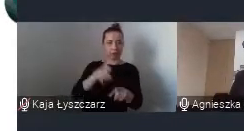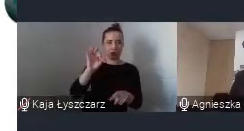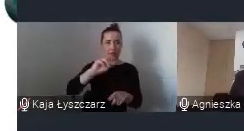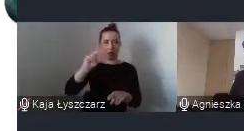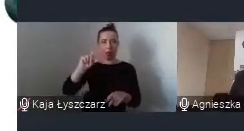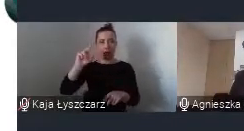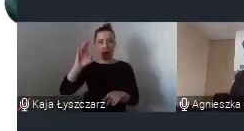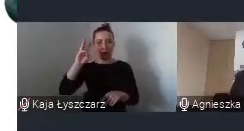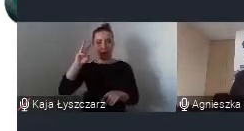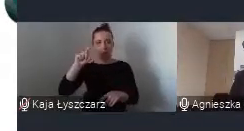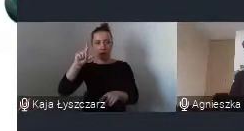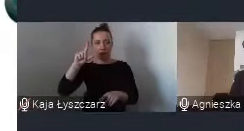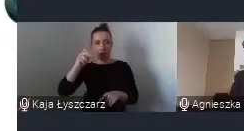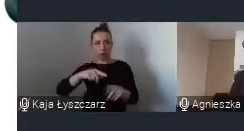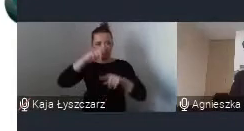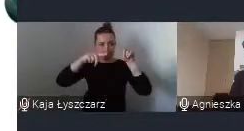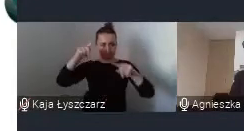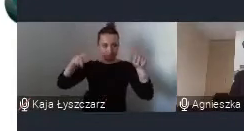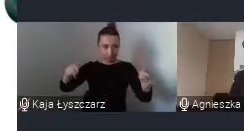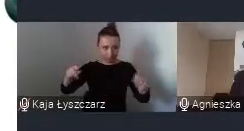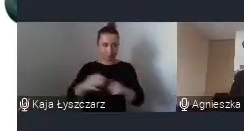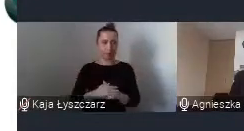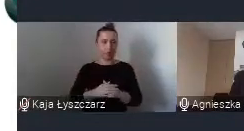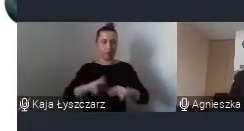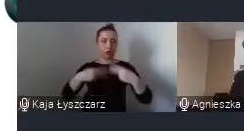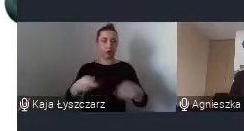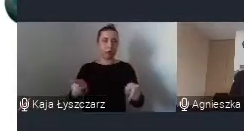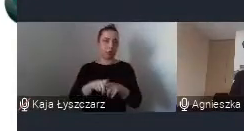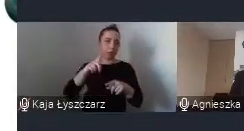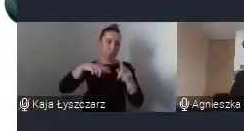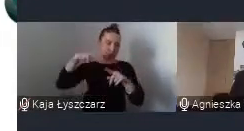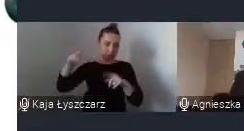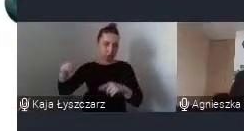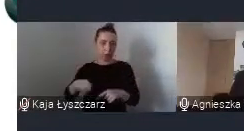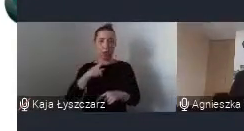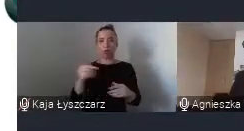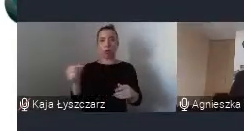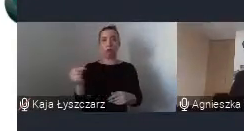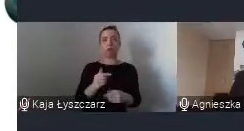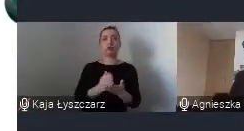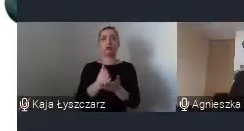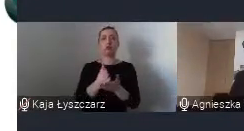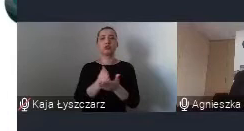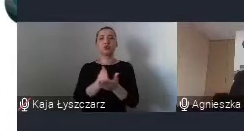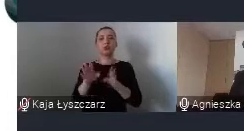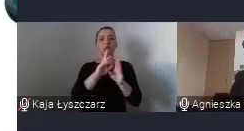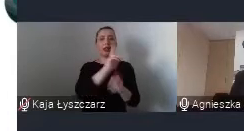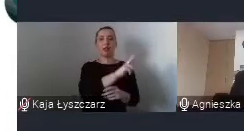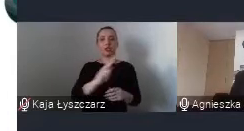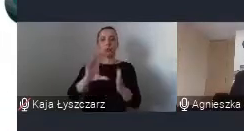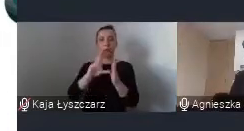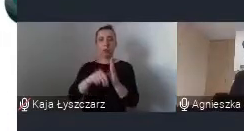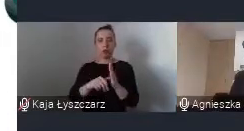powinny służyć tylko i wyłącznie jednemu miastu, które otrzymało dofinansowanie, ale powinny służyć wszystkim miastom w Unii Europejskiej. To